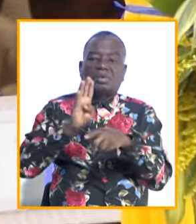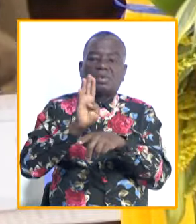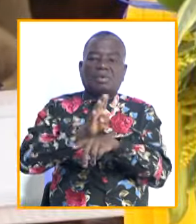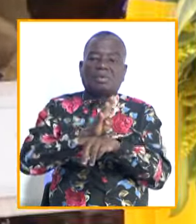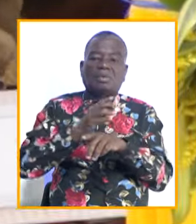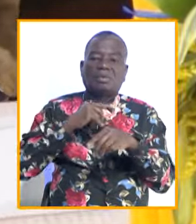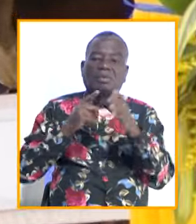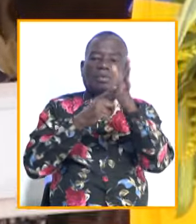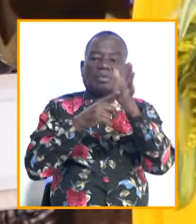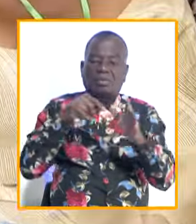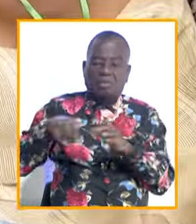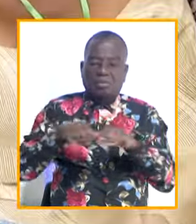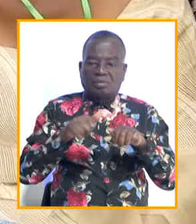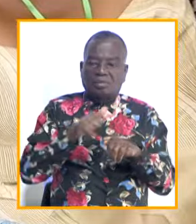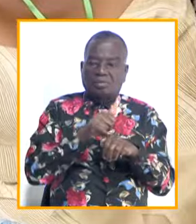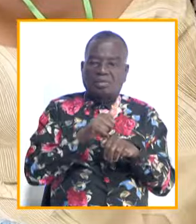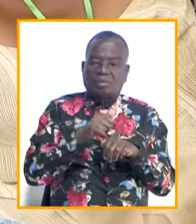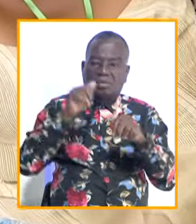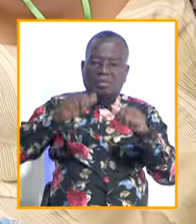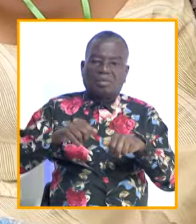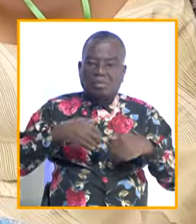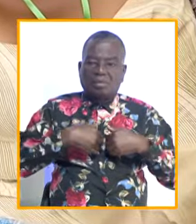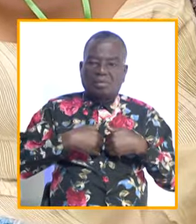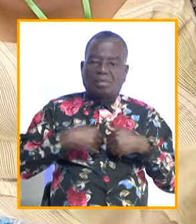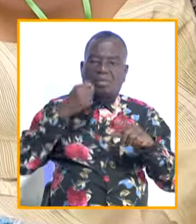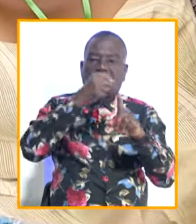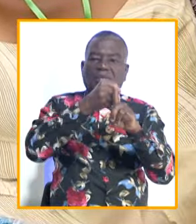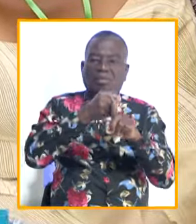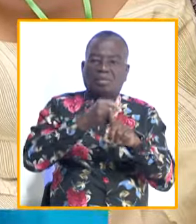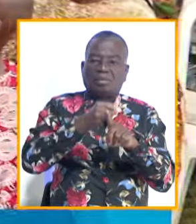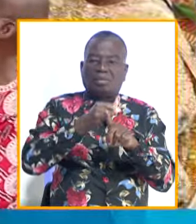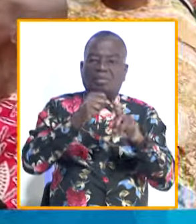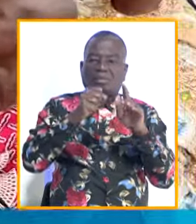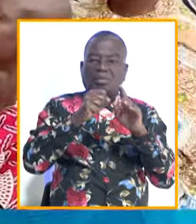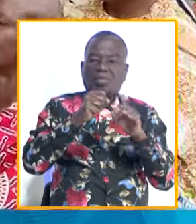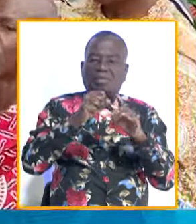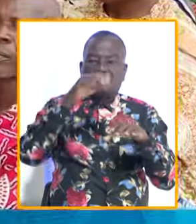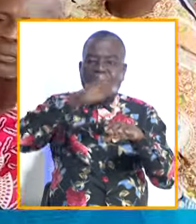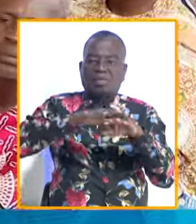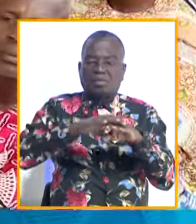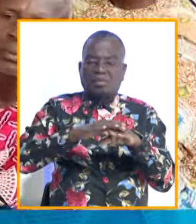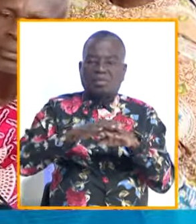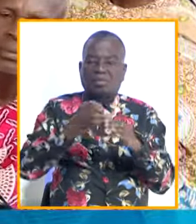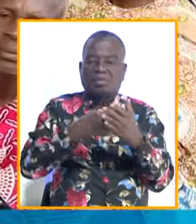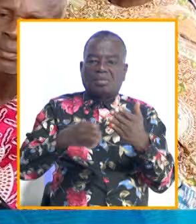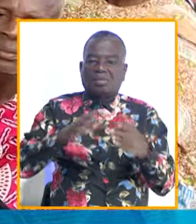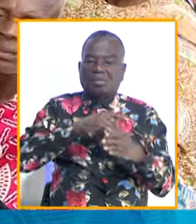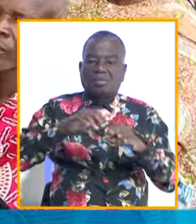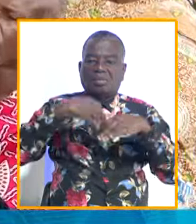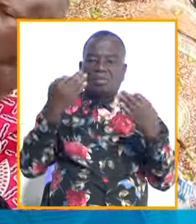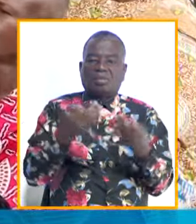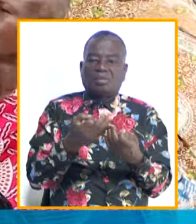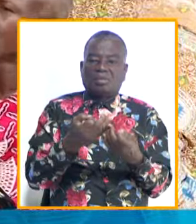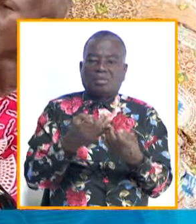que des actions ciblées peuvent avoir un impact significatif sur les élèves et leurs familles,